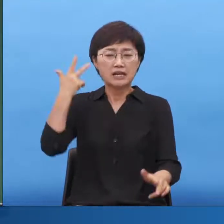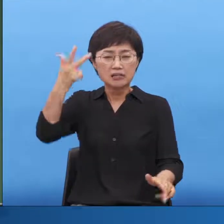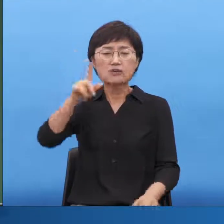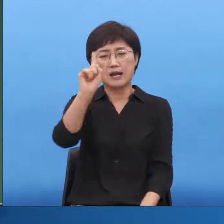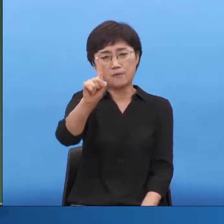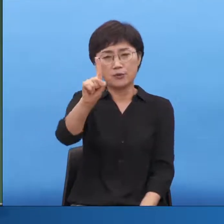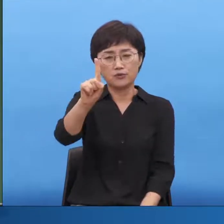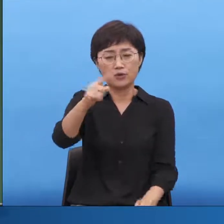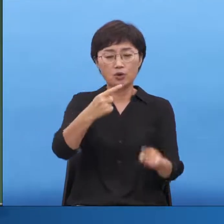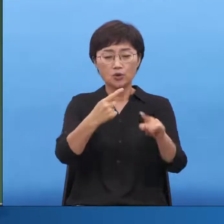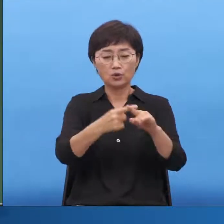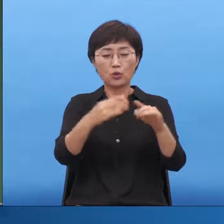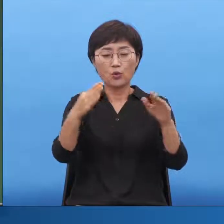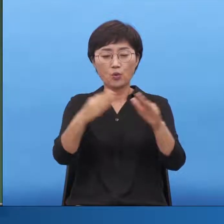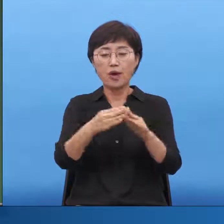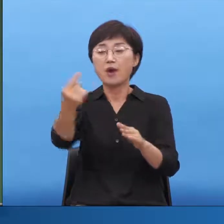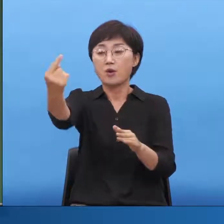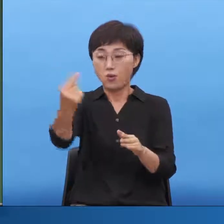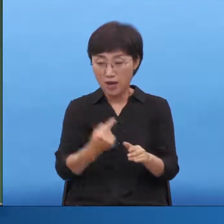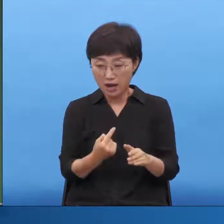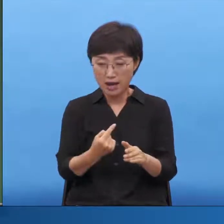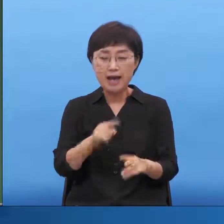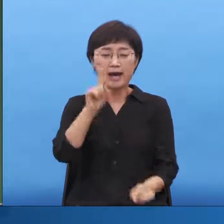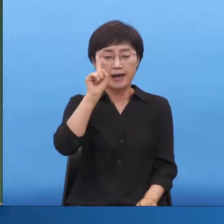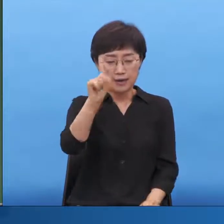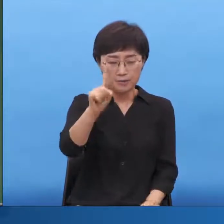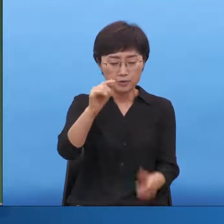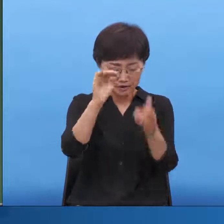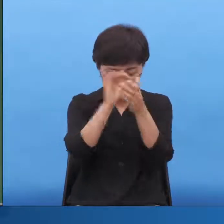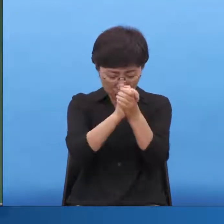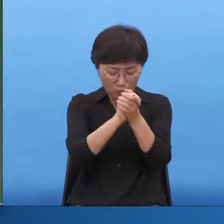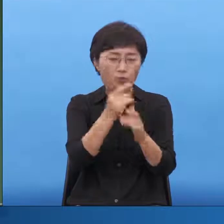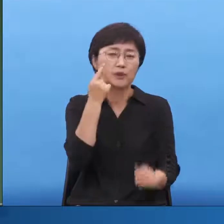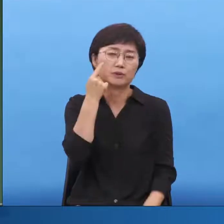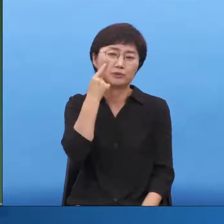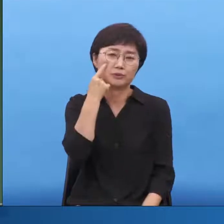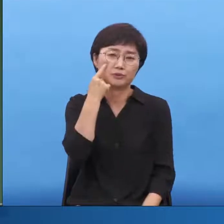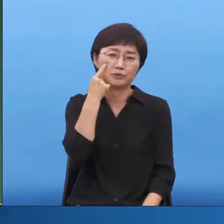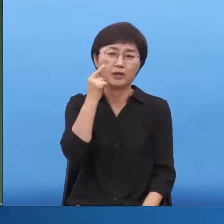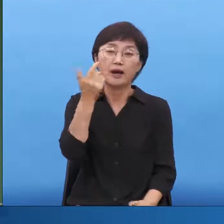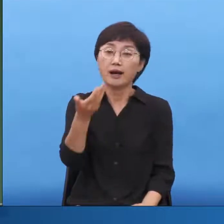如果实在平日不想做的话，礼拜天到教会来做一次也好。 내가 조금 영적 문제 있다 이런 사람들은 본격적으로 하면 돼요.